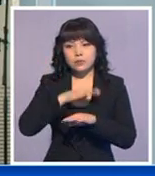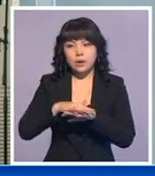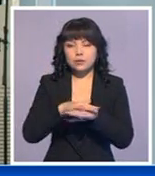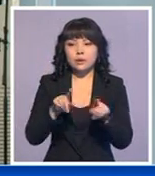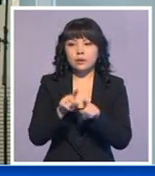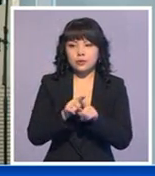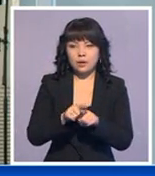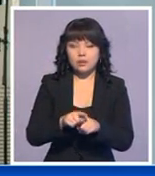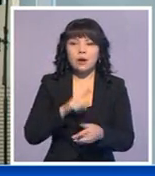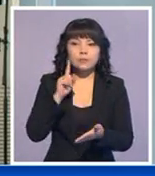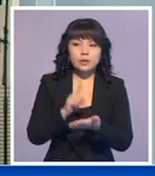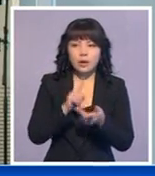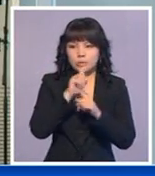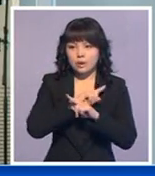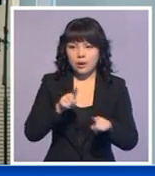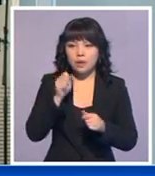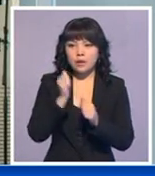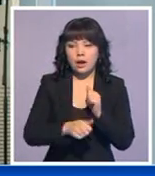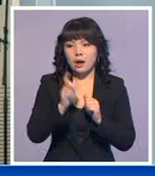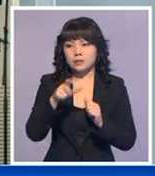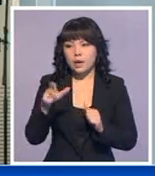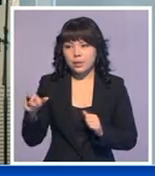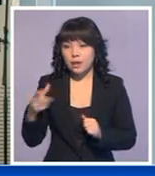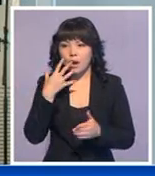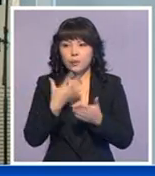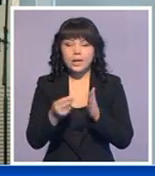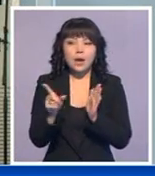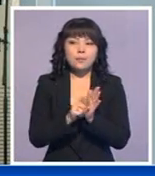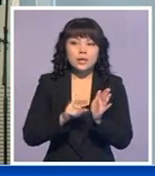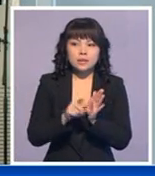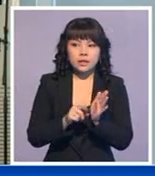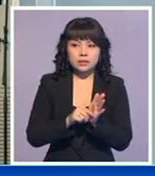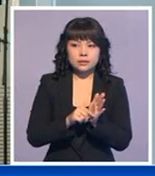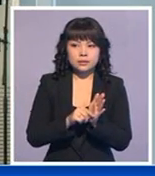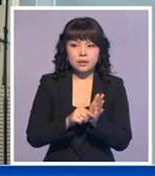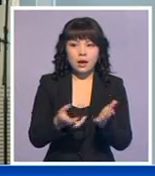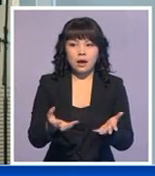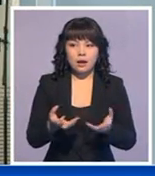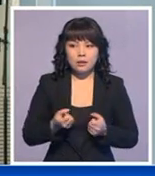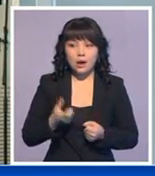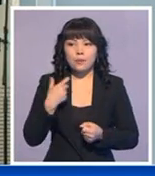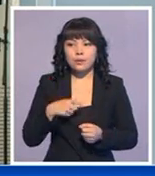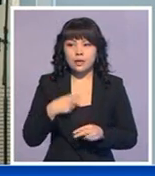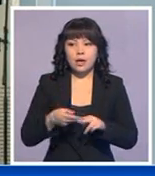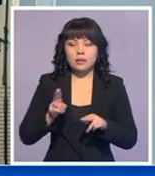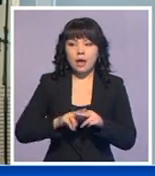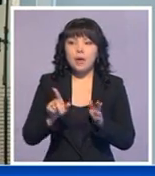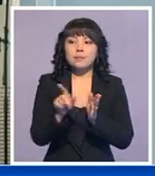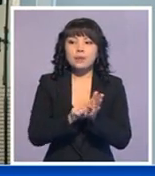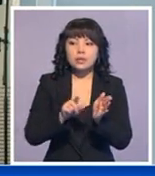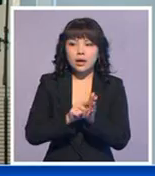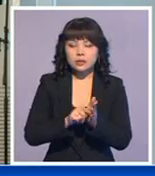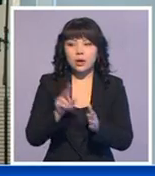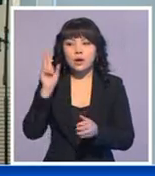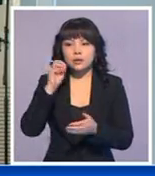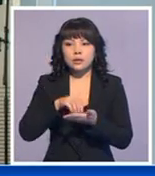талай шығын. Ал енді әрбір азамат өзінің пенсиясын алады. Пенсиясы өзінің жаңағы пенсиялық